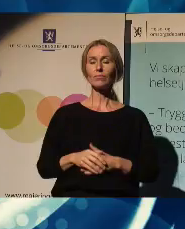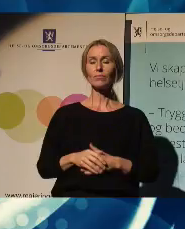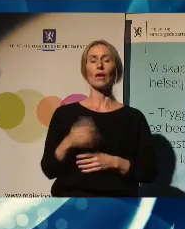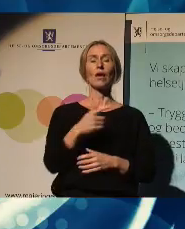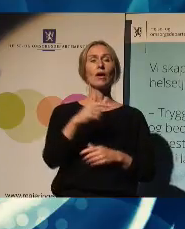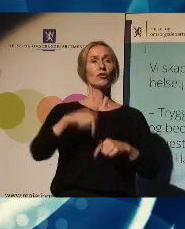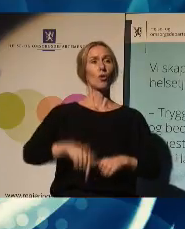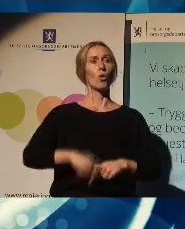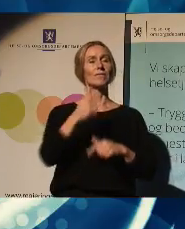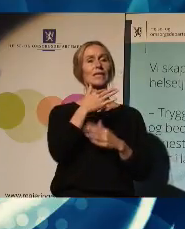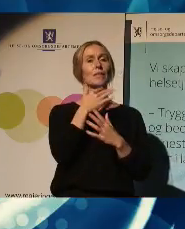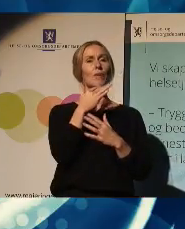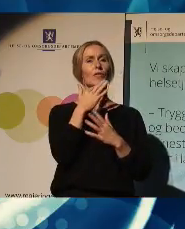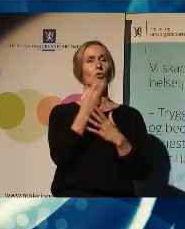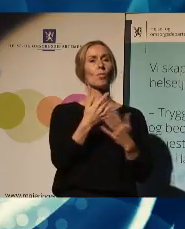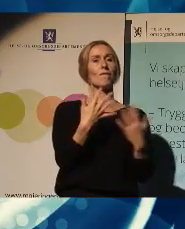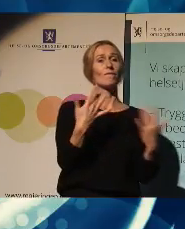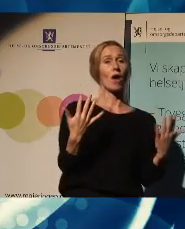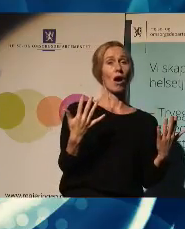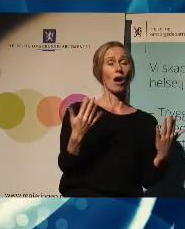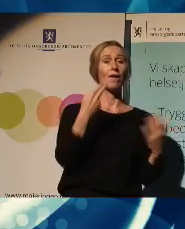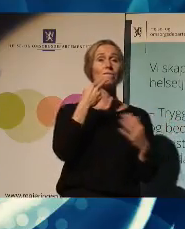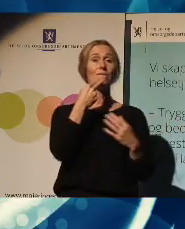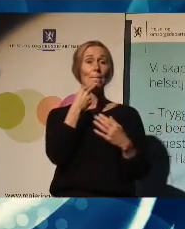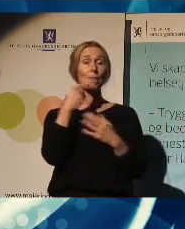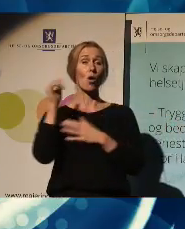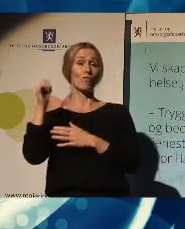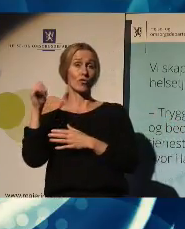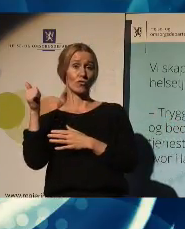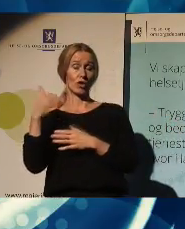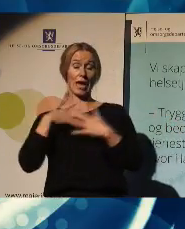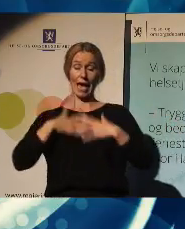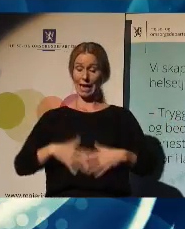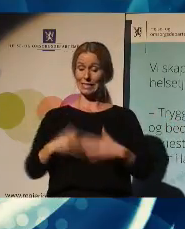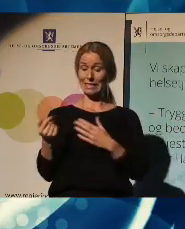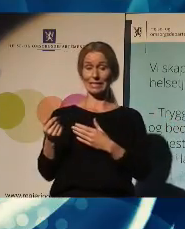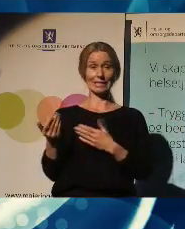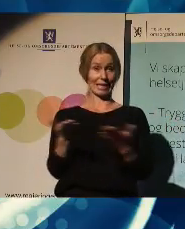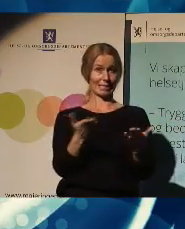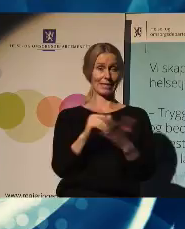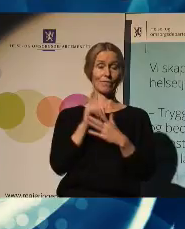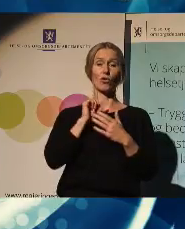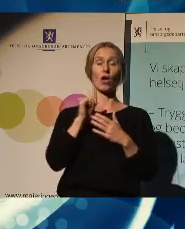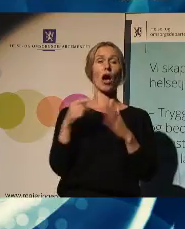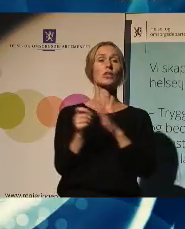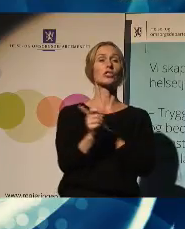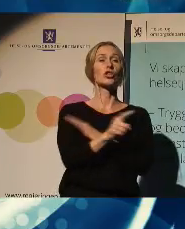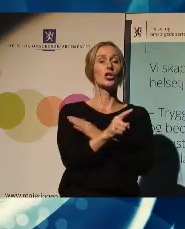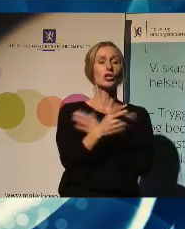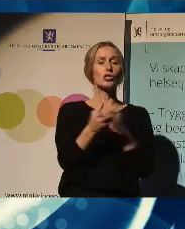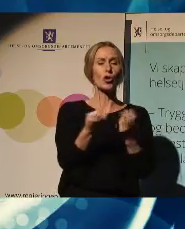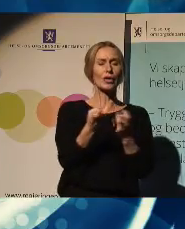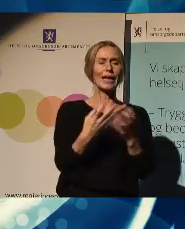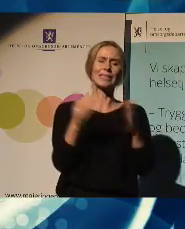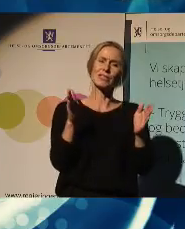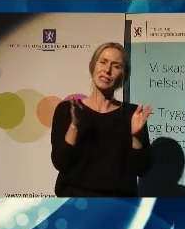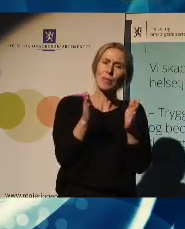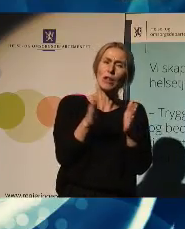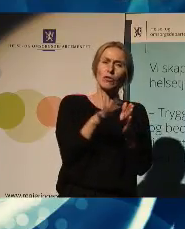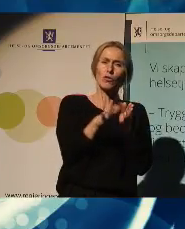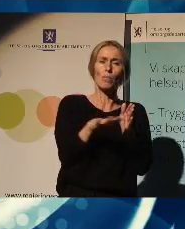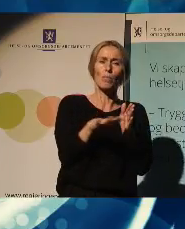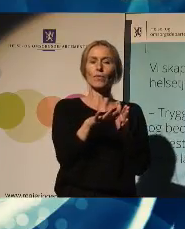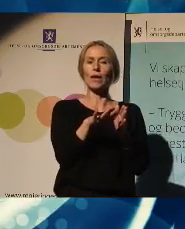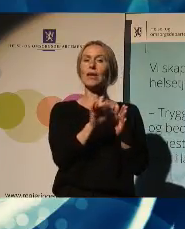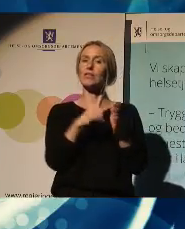hva, hvem og hvorfor. Helsetjeneste for asylsøkere, det da litt smalt, så jeg tillater meg å snakke